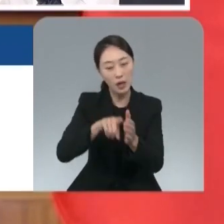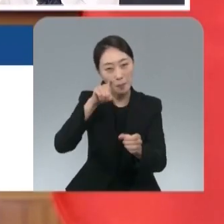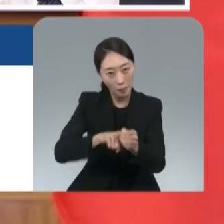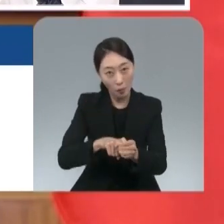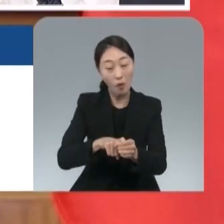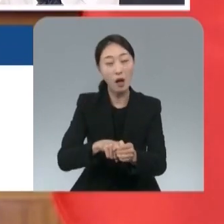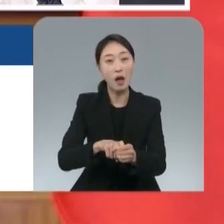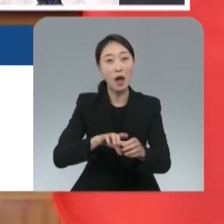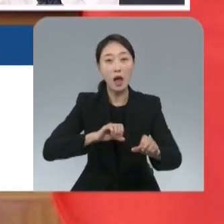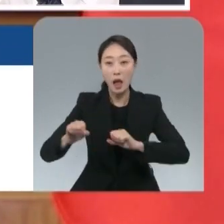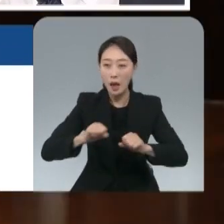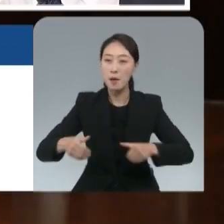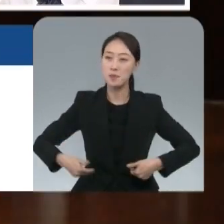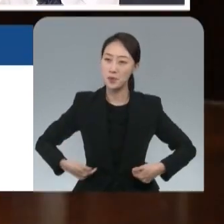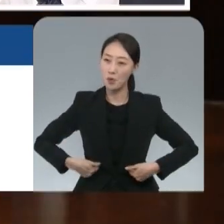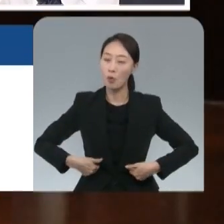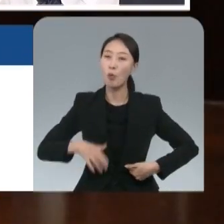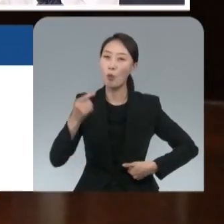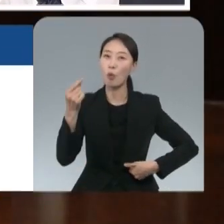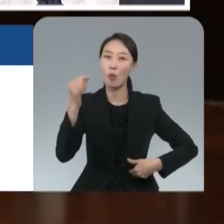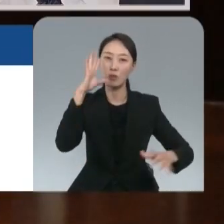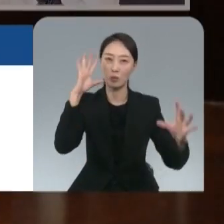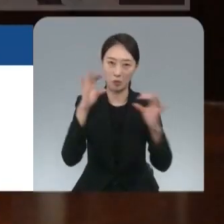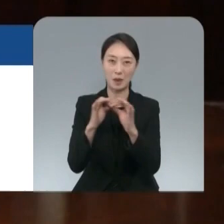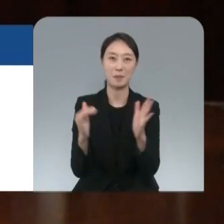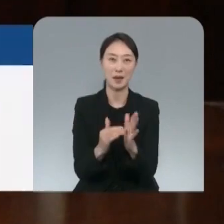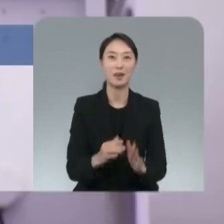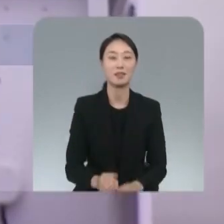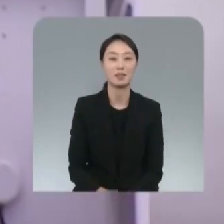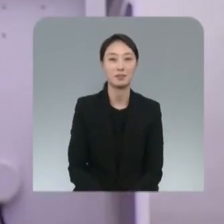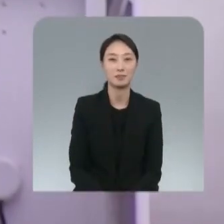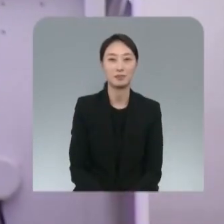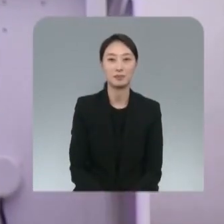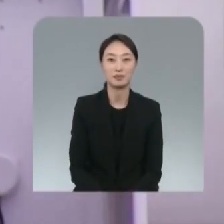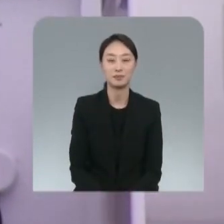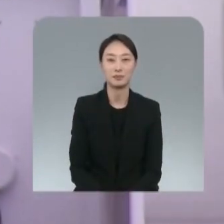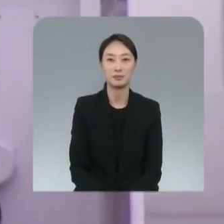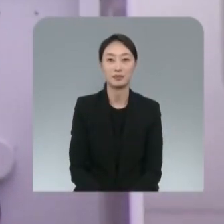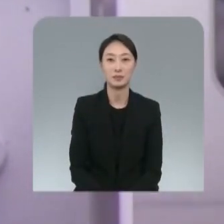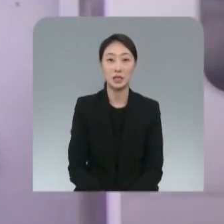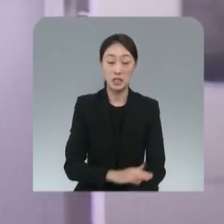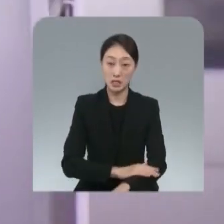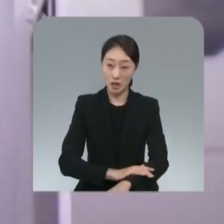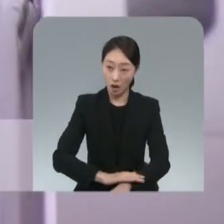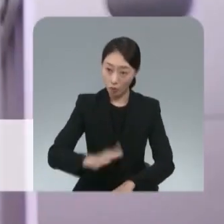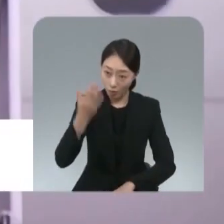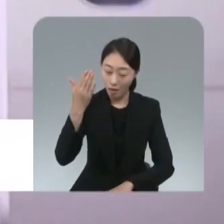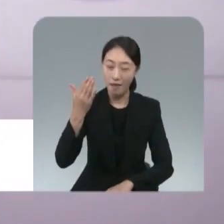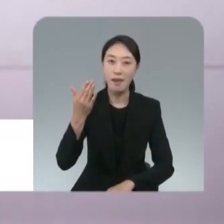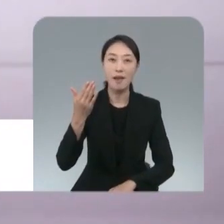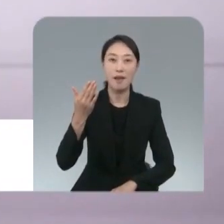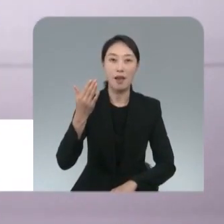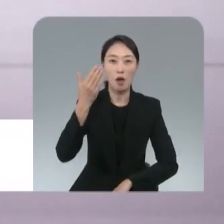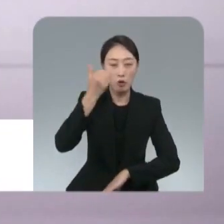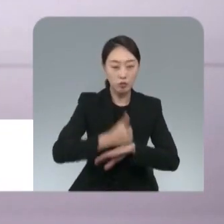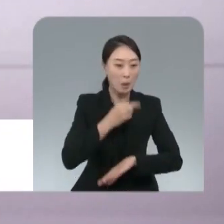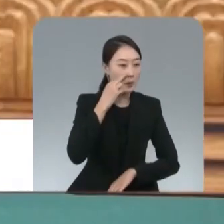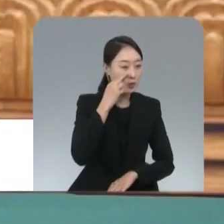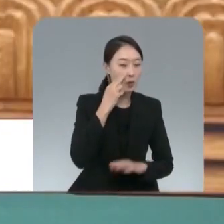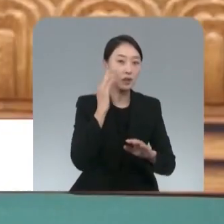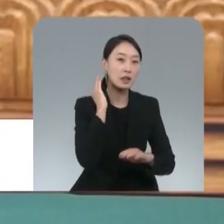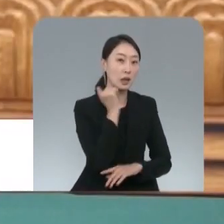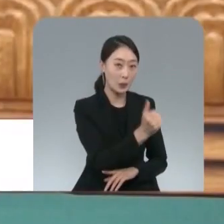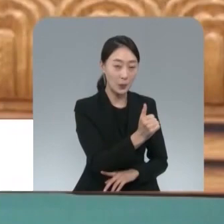아 o 놀아도 될 성사된다면 라이트 대통령과 시진핑 주석이 갖는